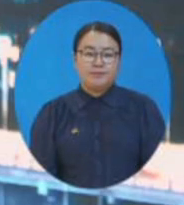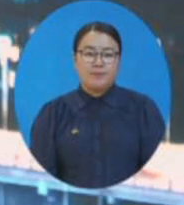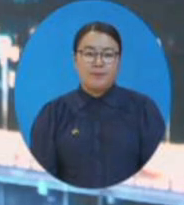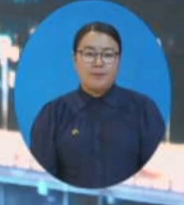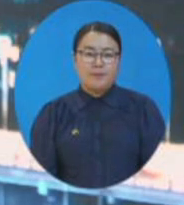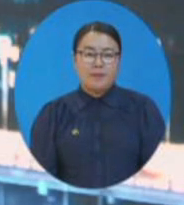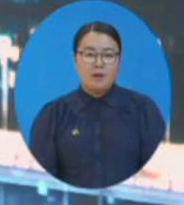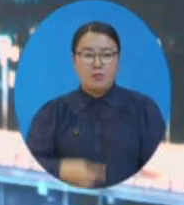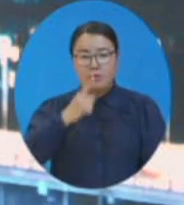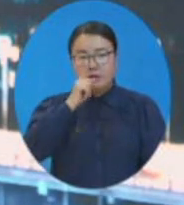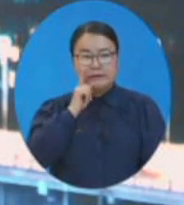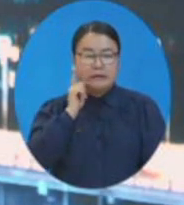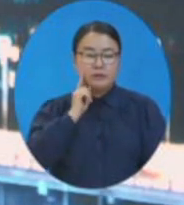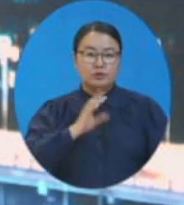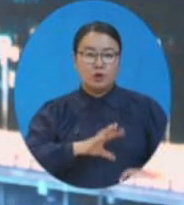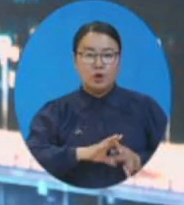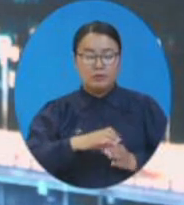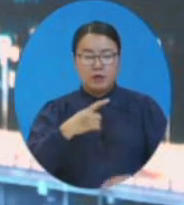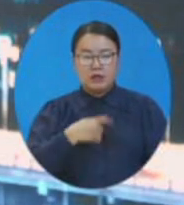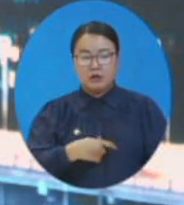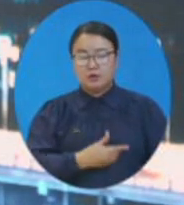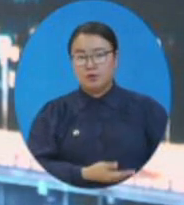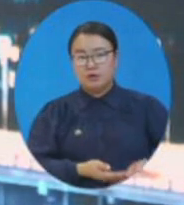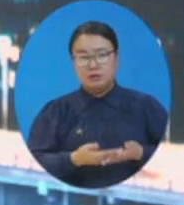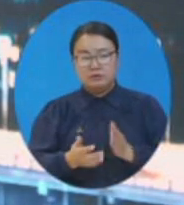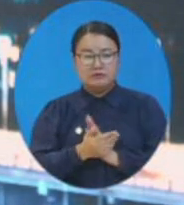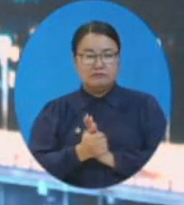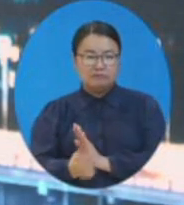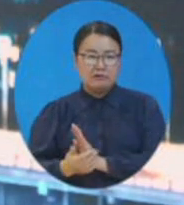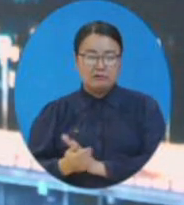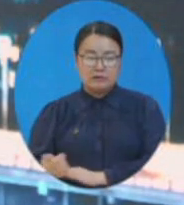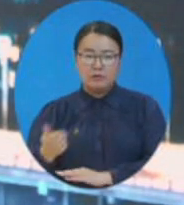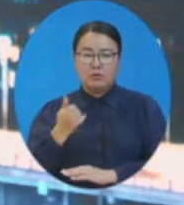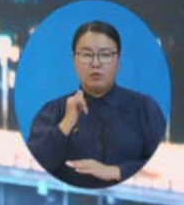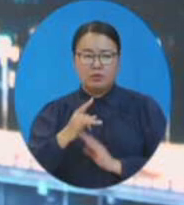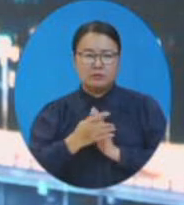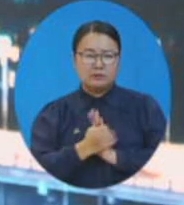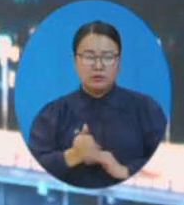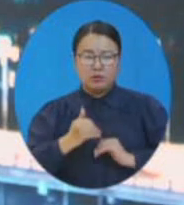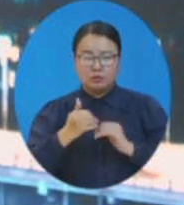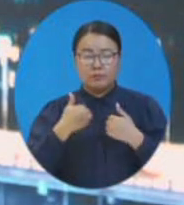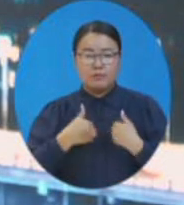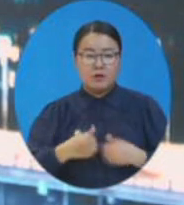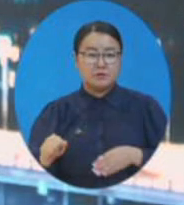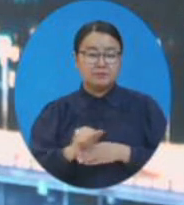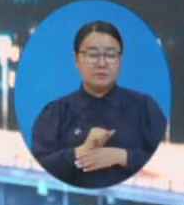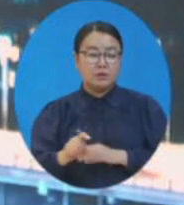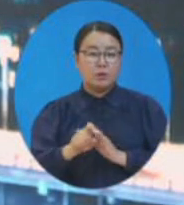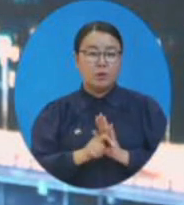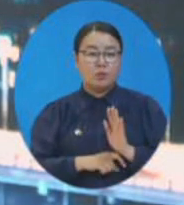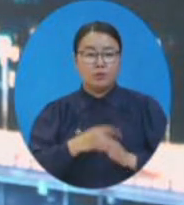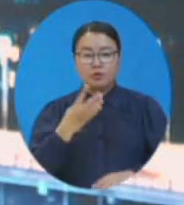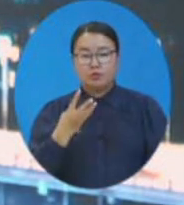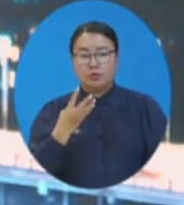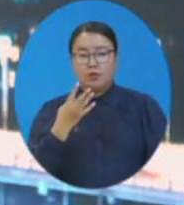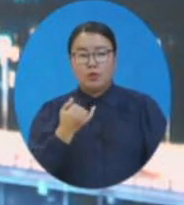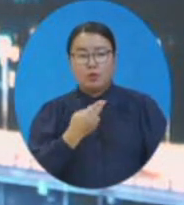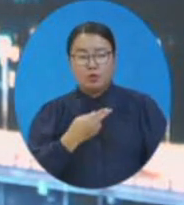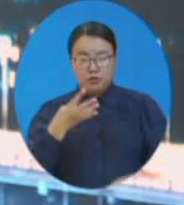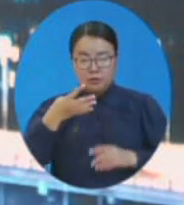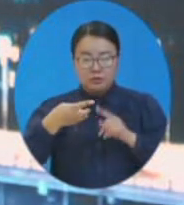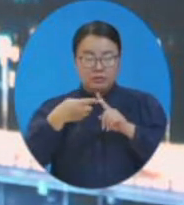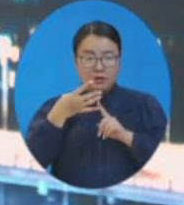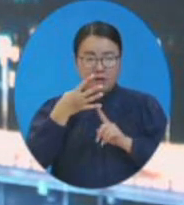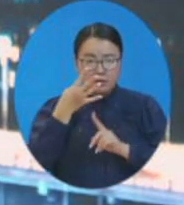тийм их чад Монголын залуучуудын холбооноос гişүүдэд имжчээд чадварчлуулах ур чадварыг хөгжүүлэх багш бэлтгэх хөтөлбөрийг дөрөвдөг удаагаа зохион байгуулж байна.